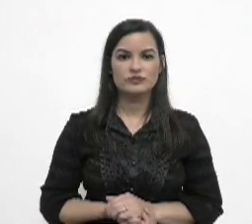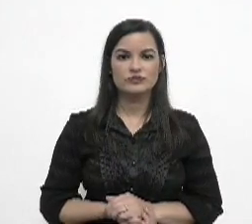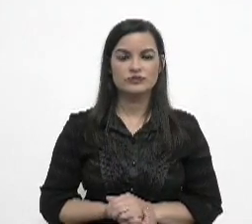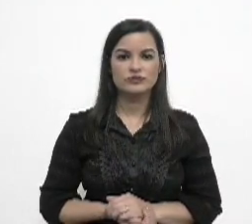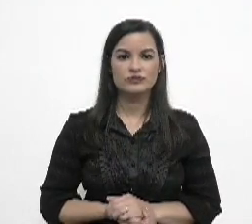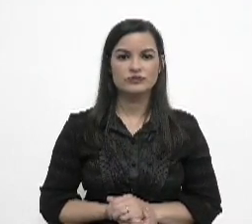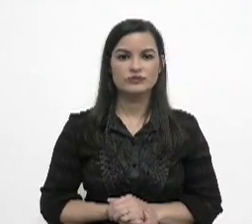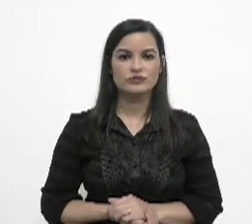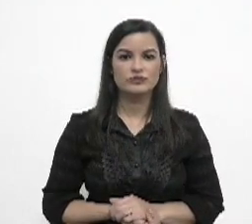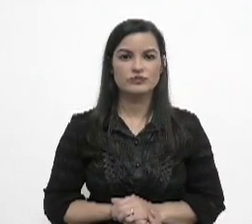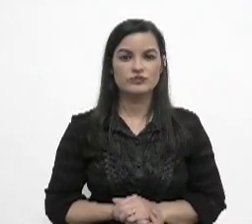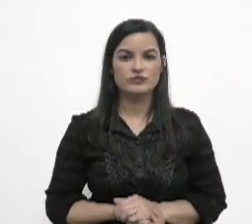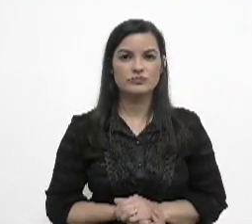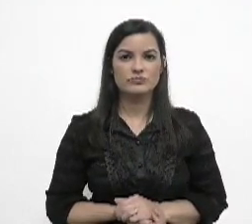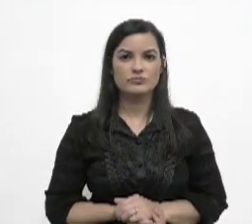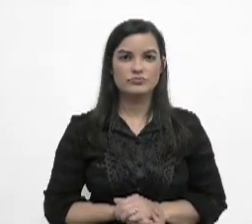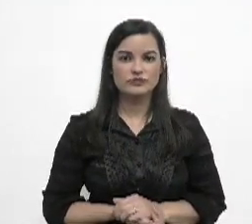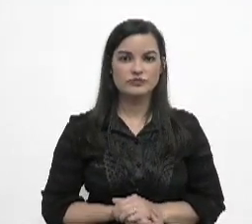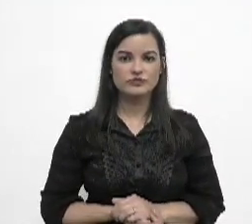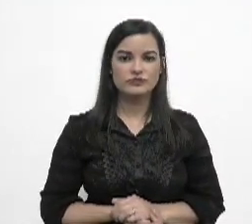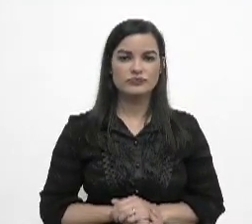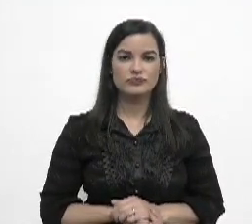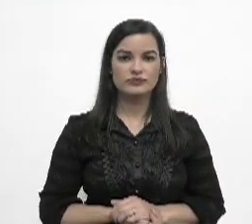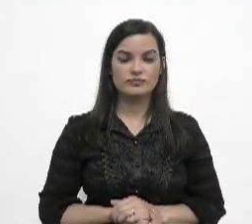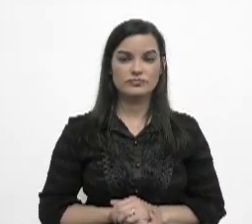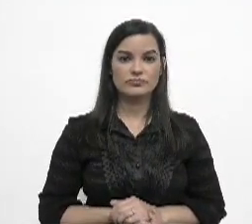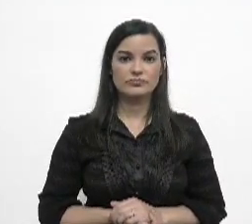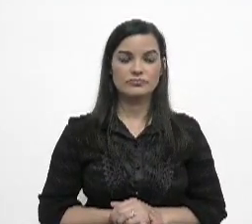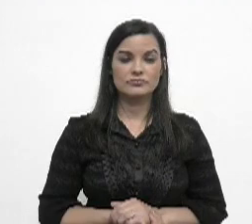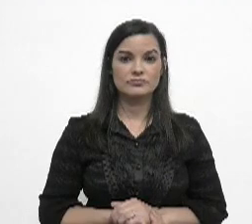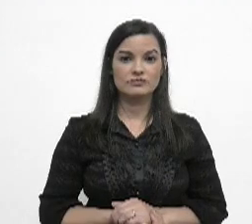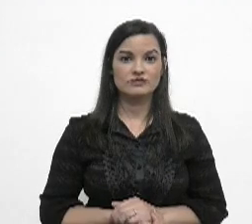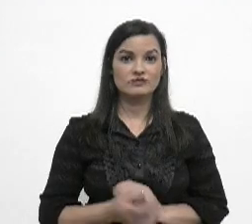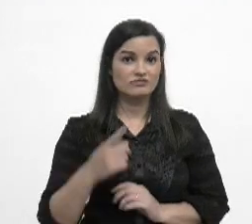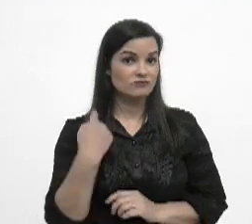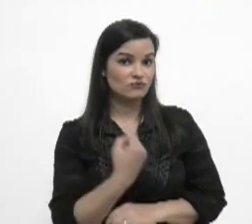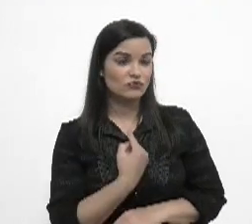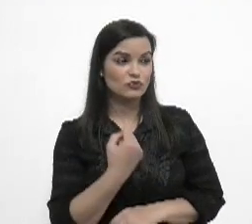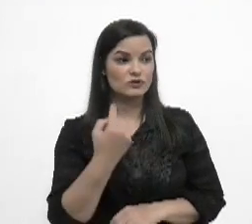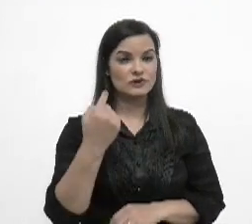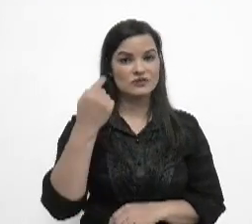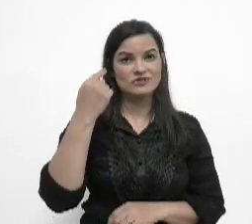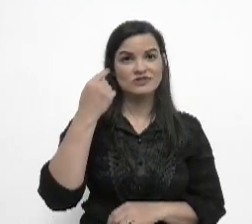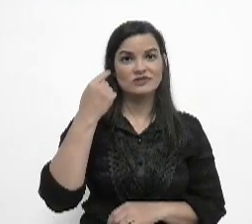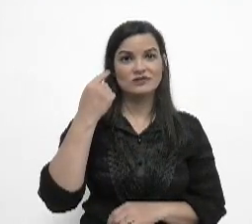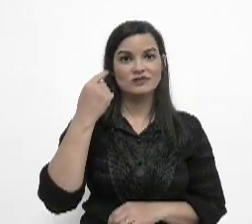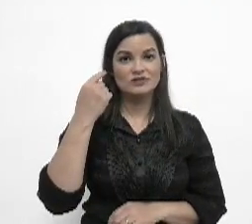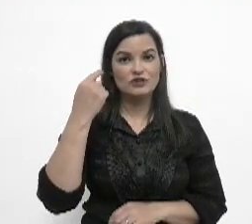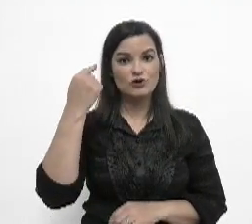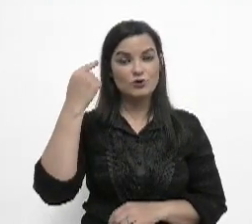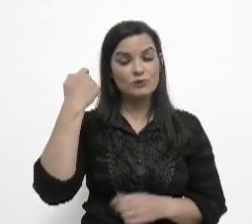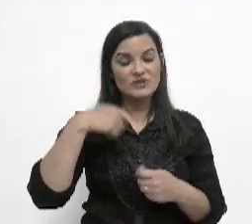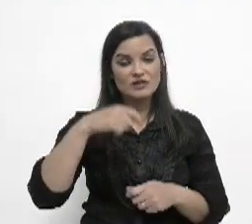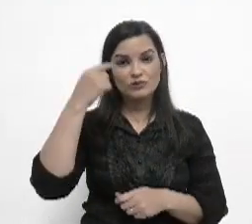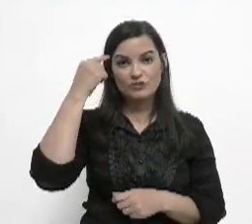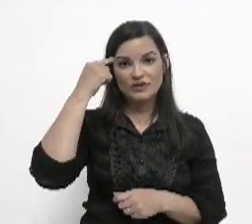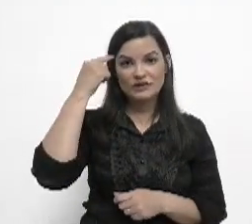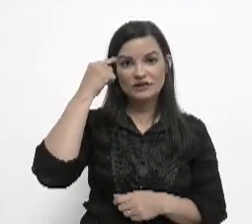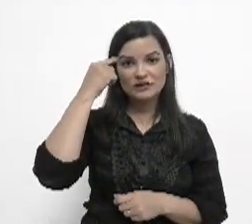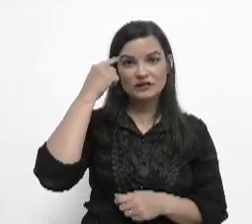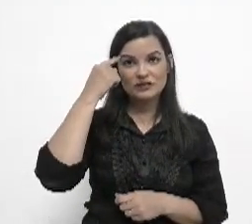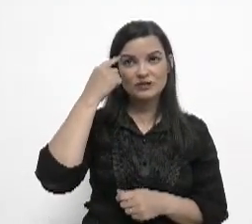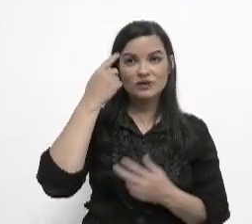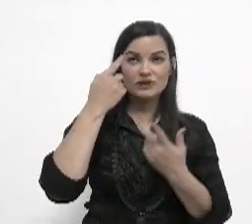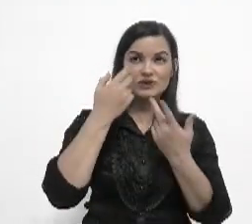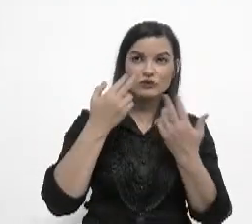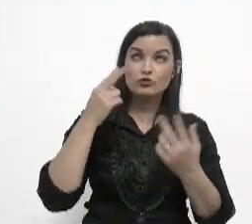우리는 하늘을 보고 있는 것 같지만 땅을 보고 있는 경우가 대단히 많습니다. Nós pensamos muitas vezes que estamos vendo as coisas celestiais, mas estamos olhando para as